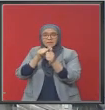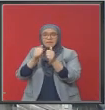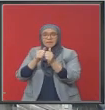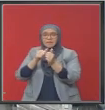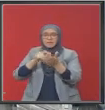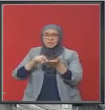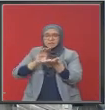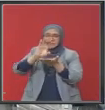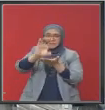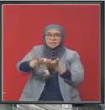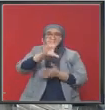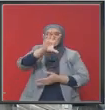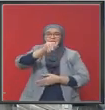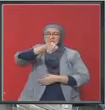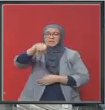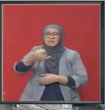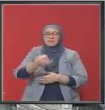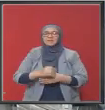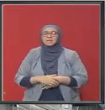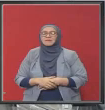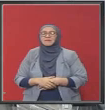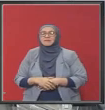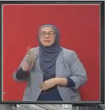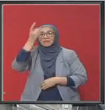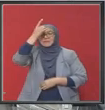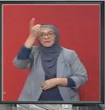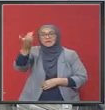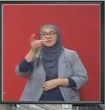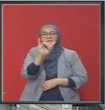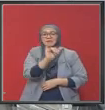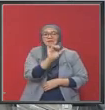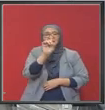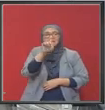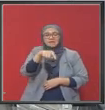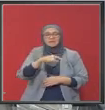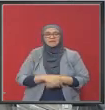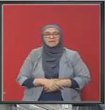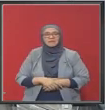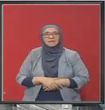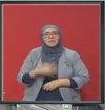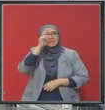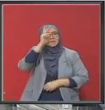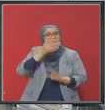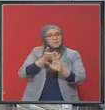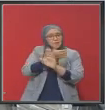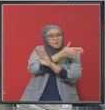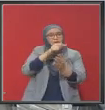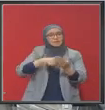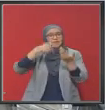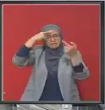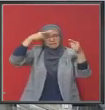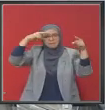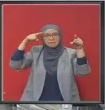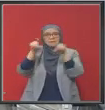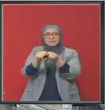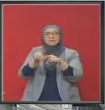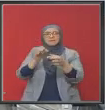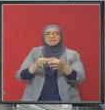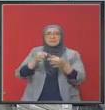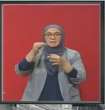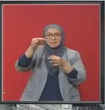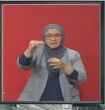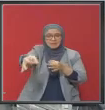50 juta dah tuh yang diketuai di sebelum ini telah bersetuju untuk menangguhkan pembayaran